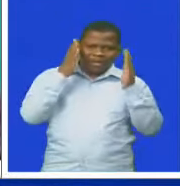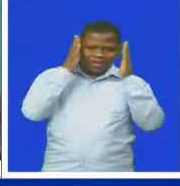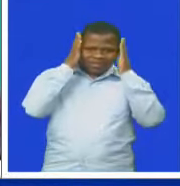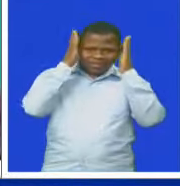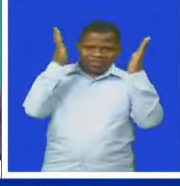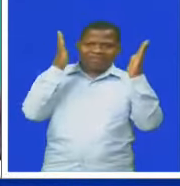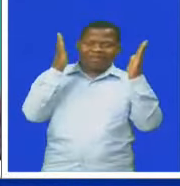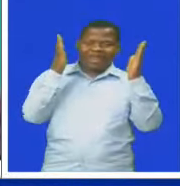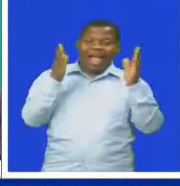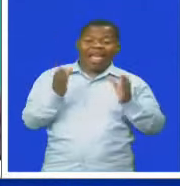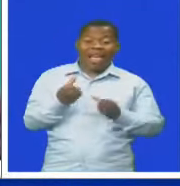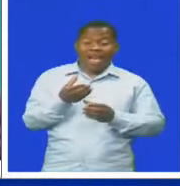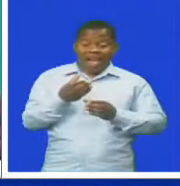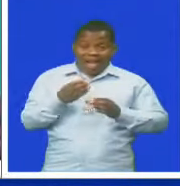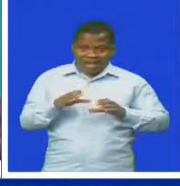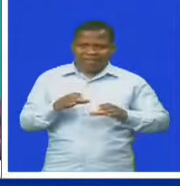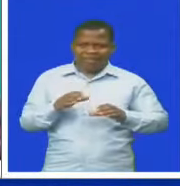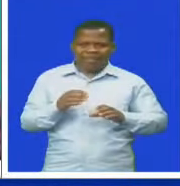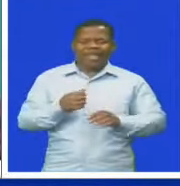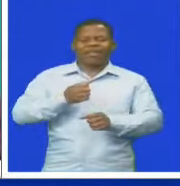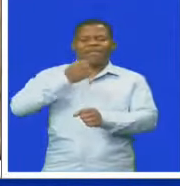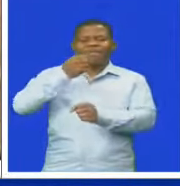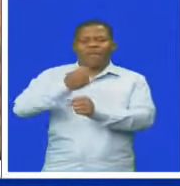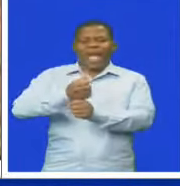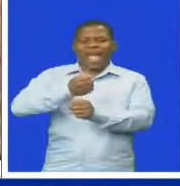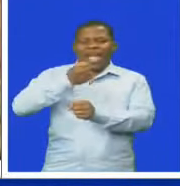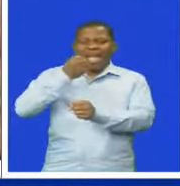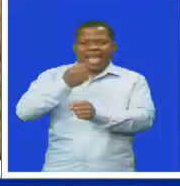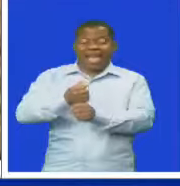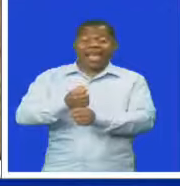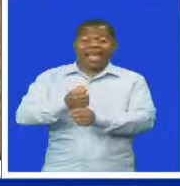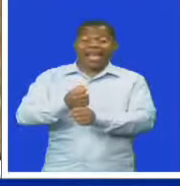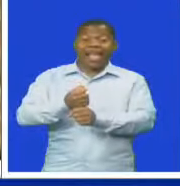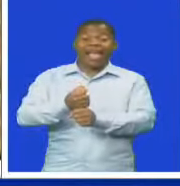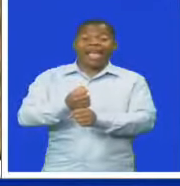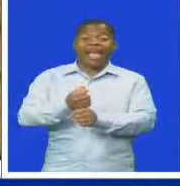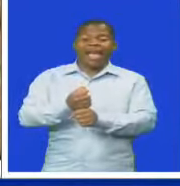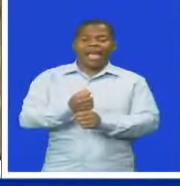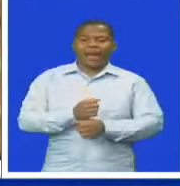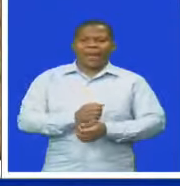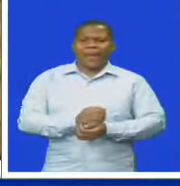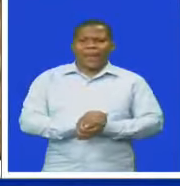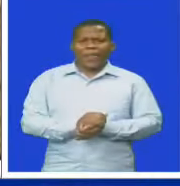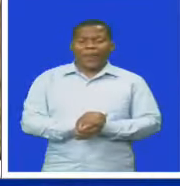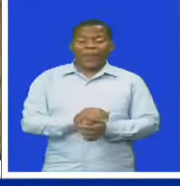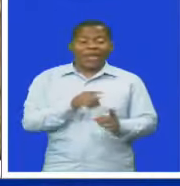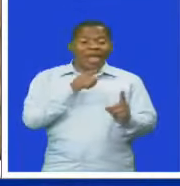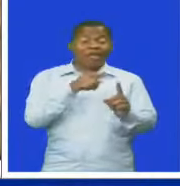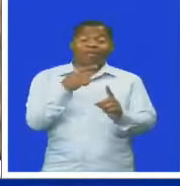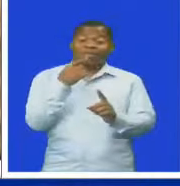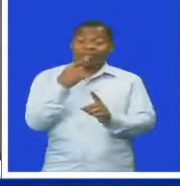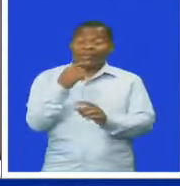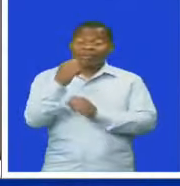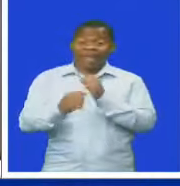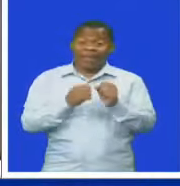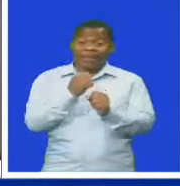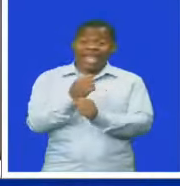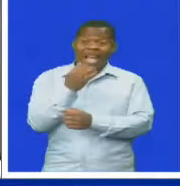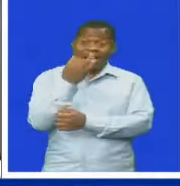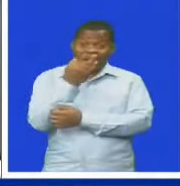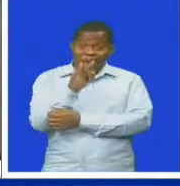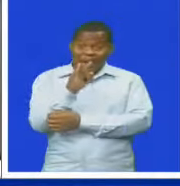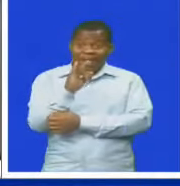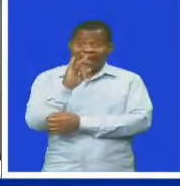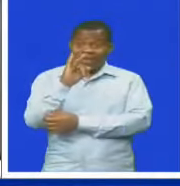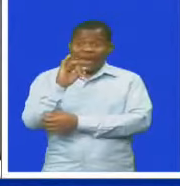ufuna sichubeke sisebenze sitimisele kakhulu. Make Sikhonze uthi ngeminyaka wa 2021 utawubese kathengisela